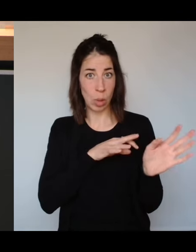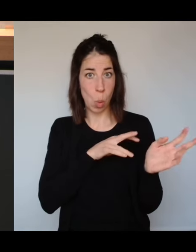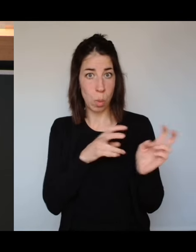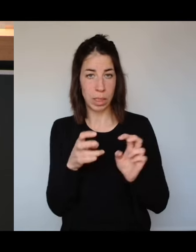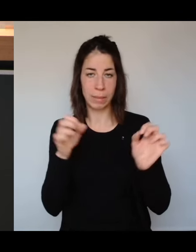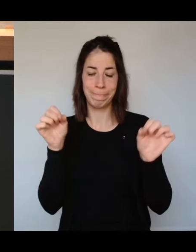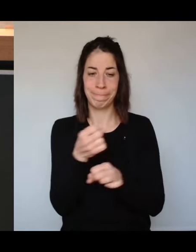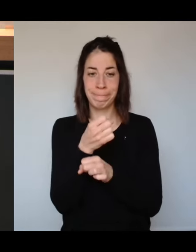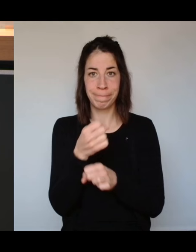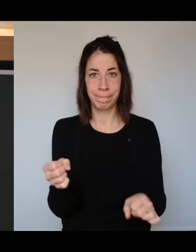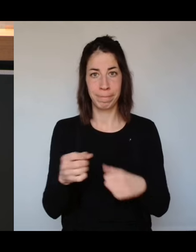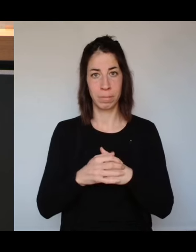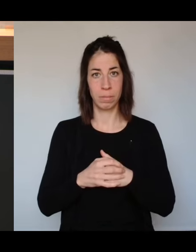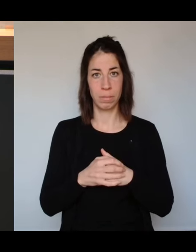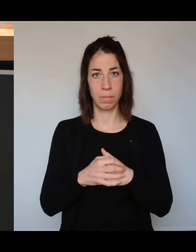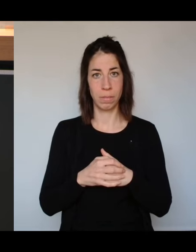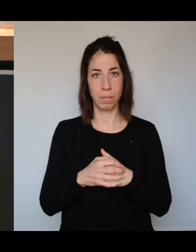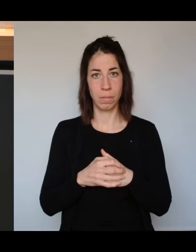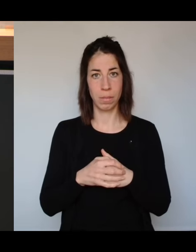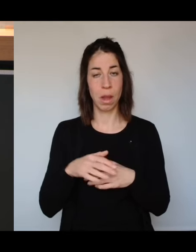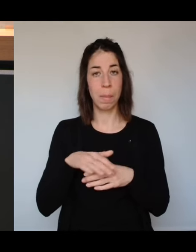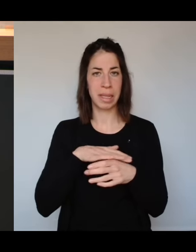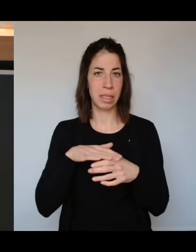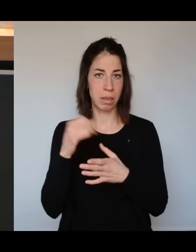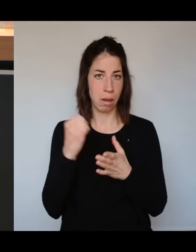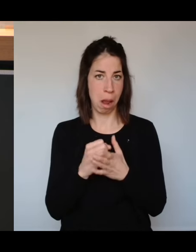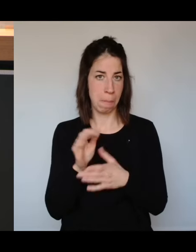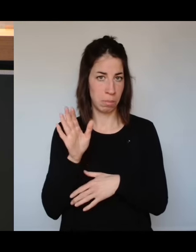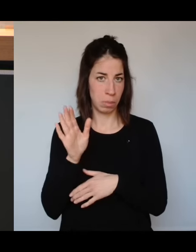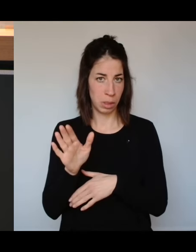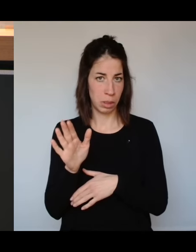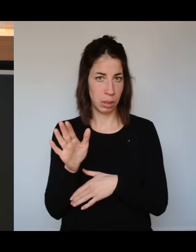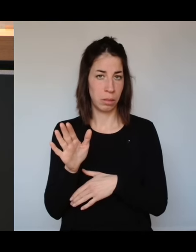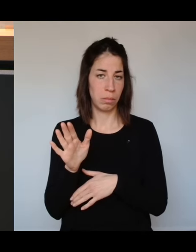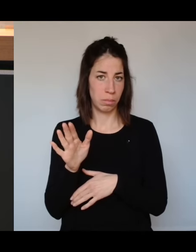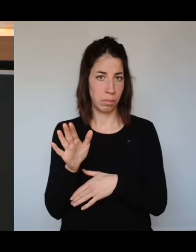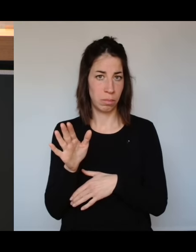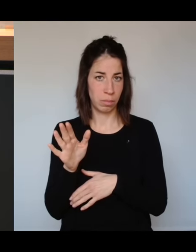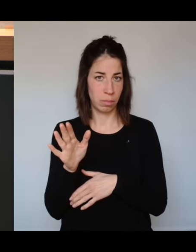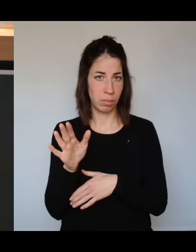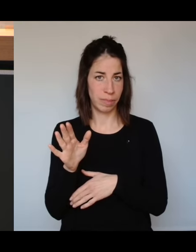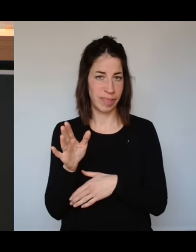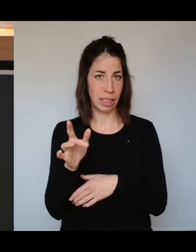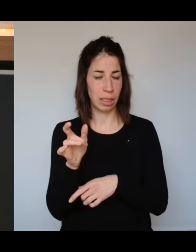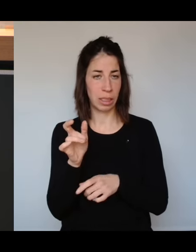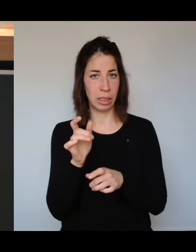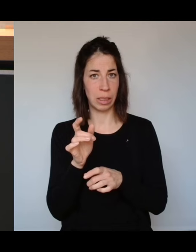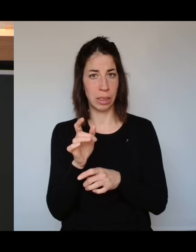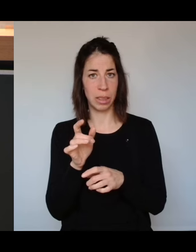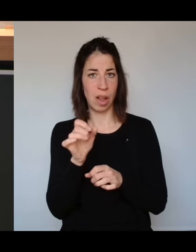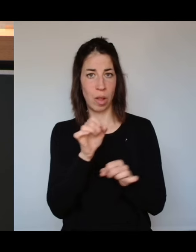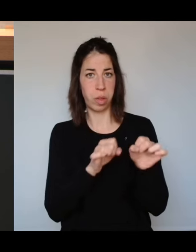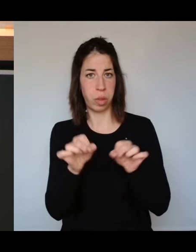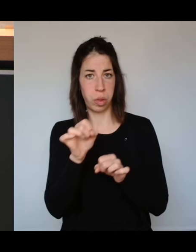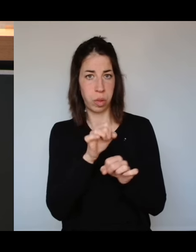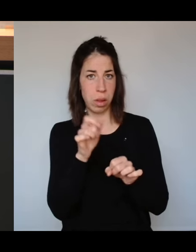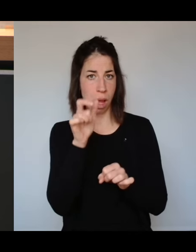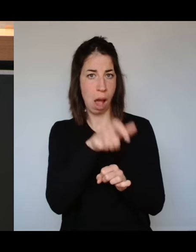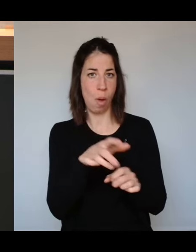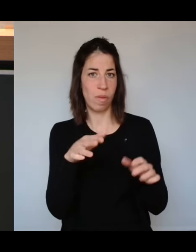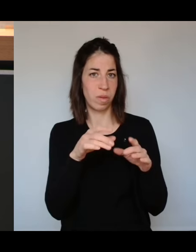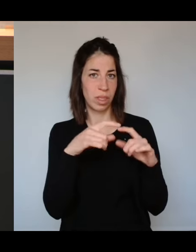Recht oder Unrecht, den Senat vor. Die Rechtsgrundlagen sind nicht sicher. Und im Übrigen, wenn